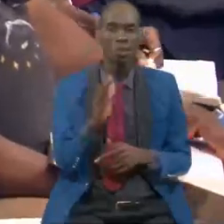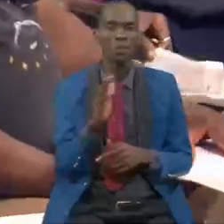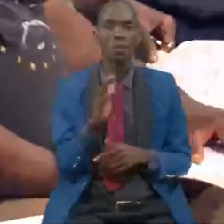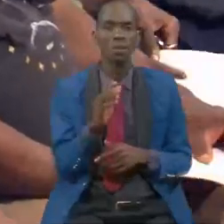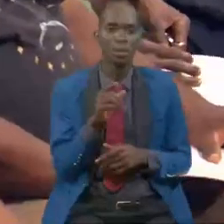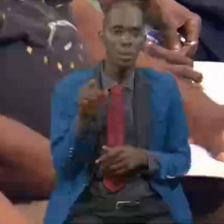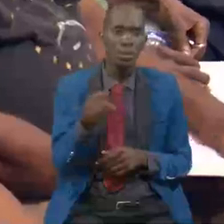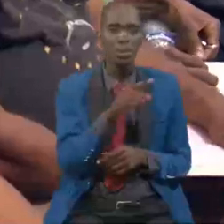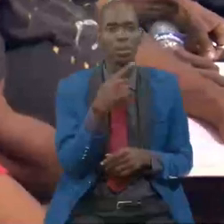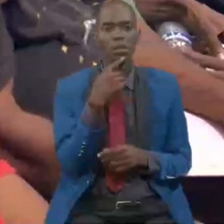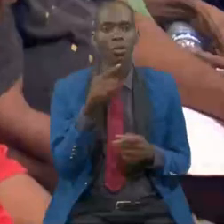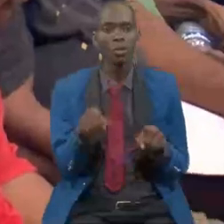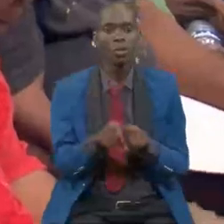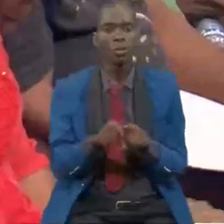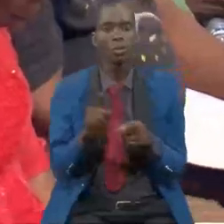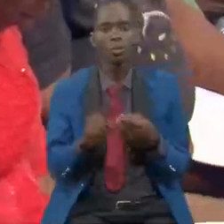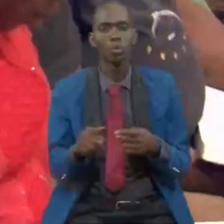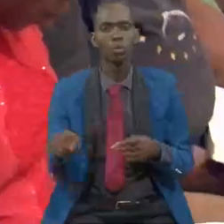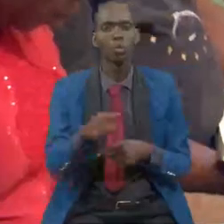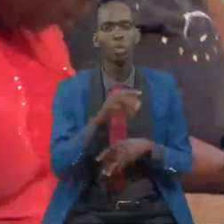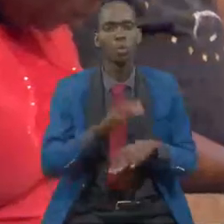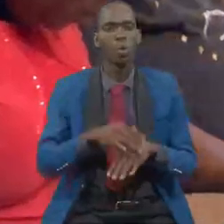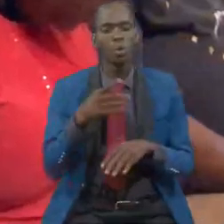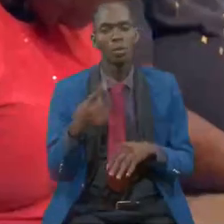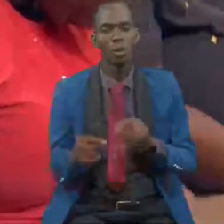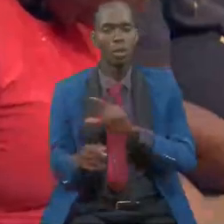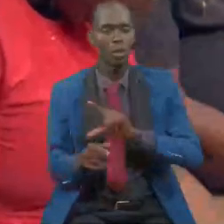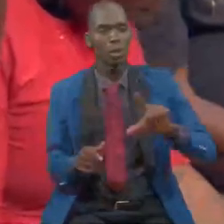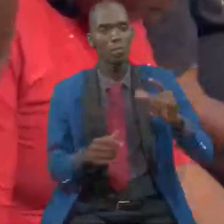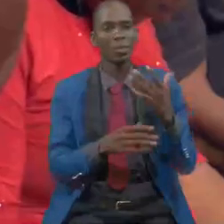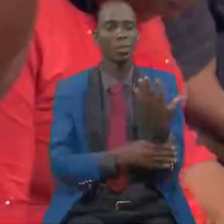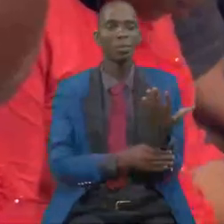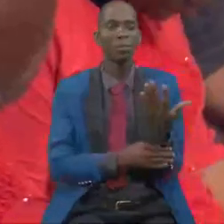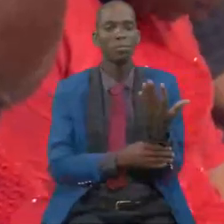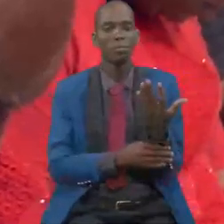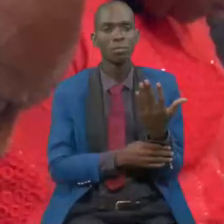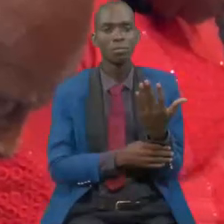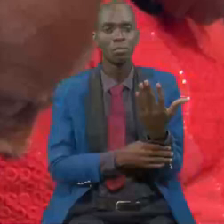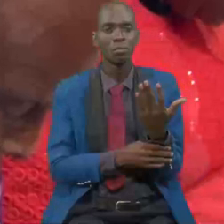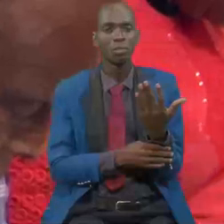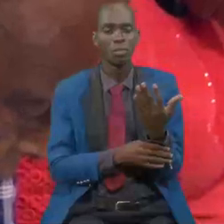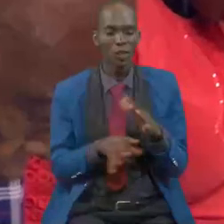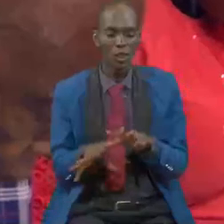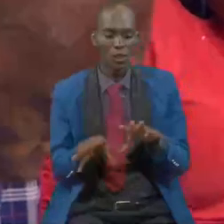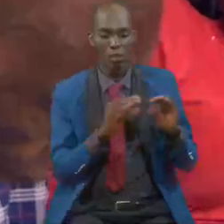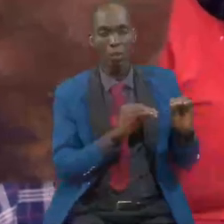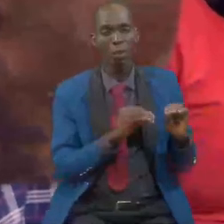Ensuite, il dira à ceux qui seront à sa gauche,